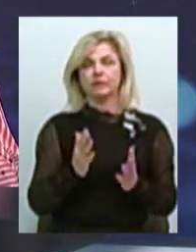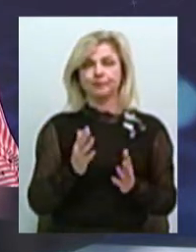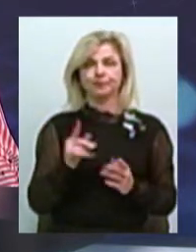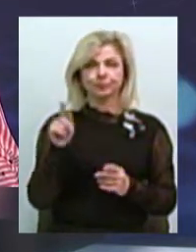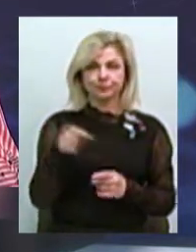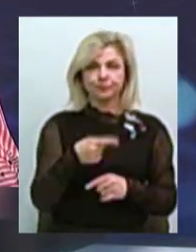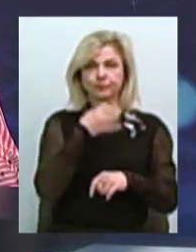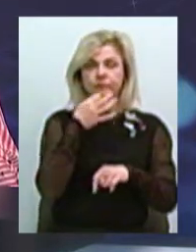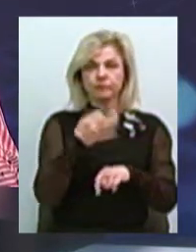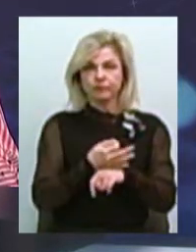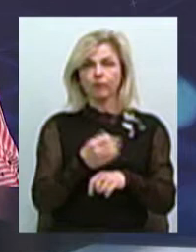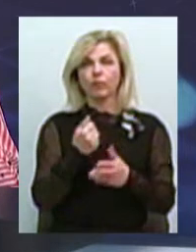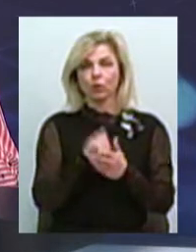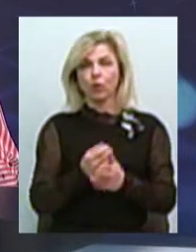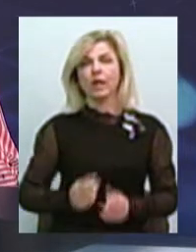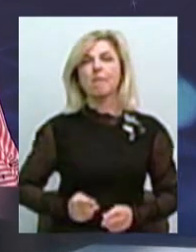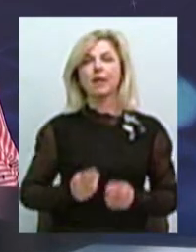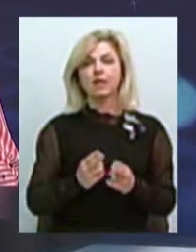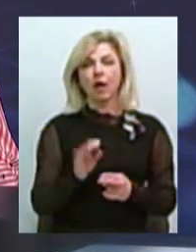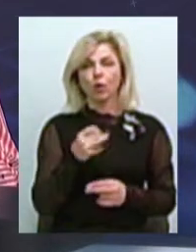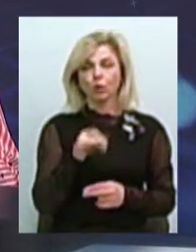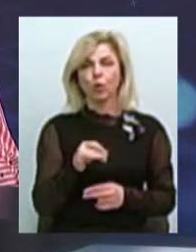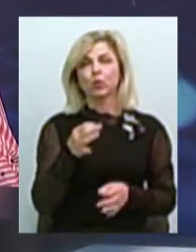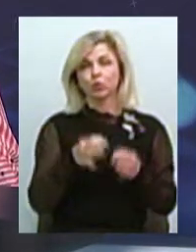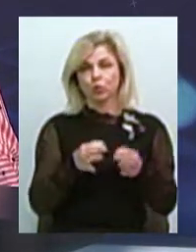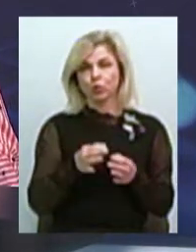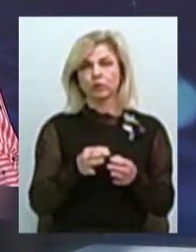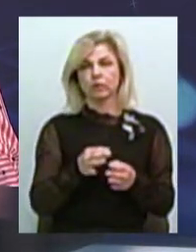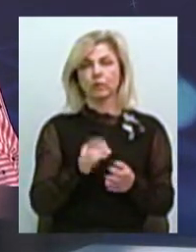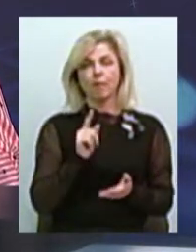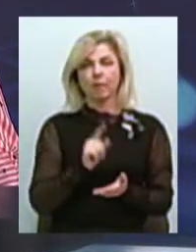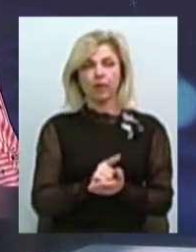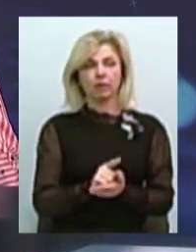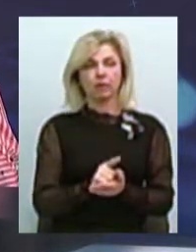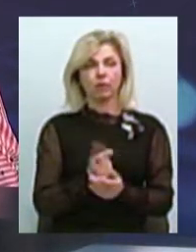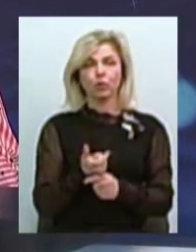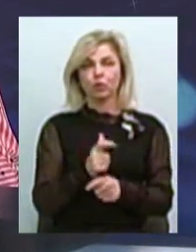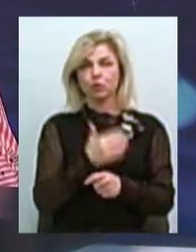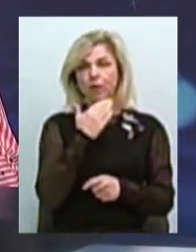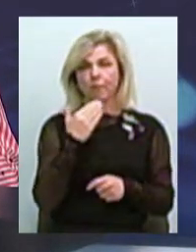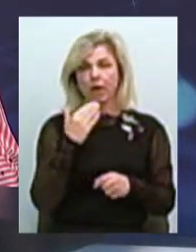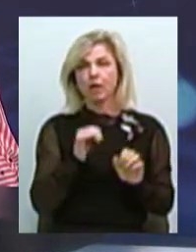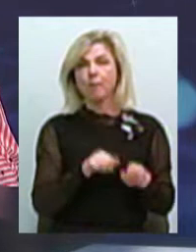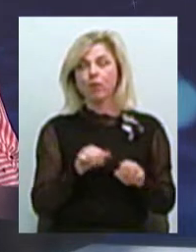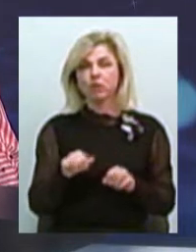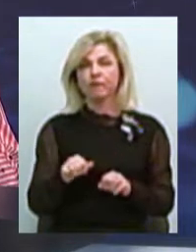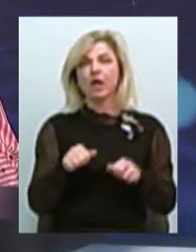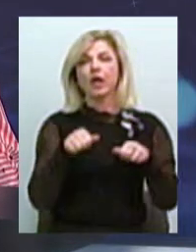до відповідальності, саме до кримінальної відповідальності, суд має дуже багато можливостей